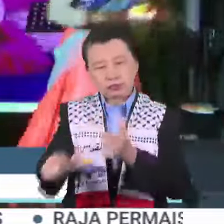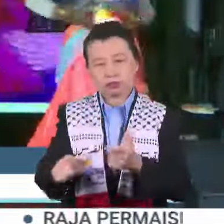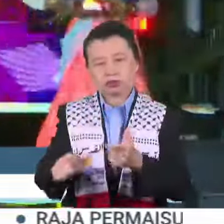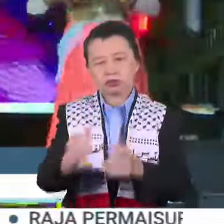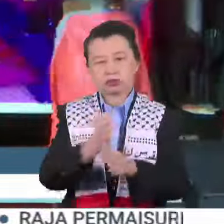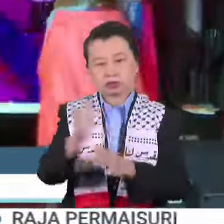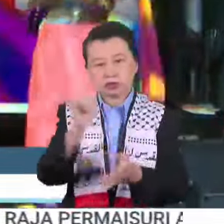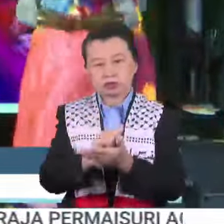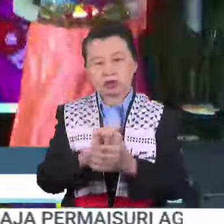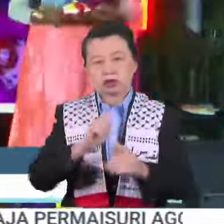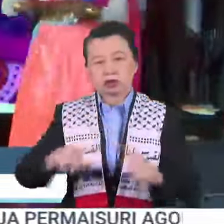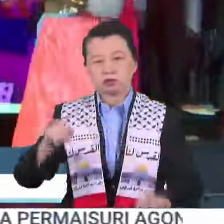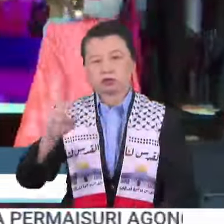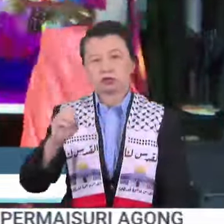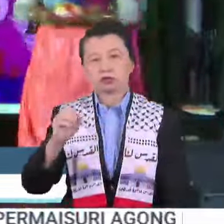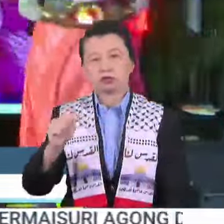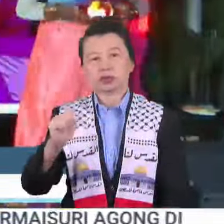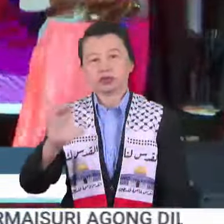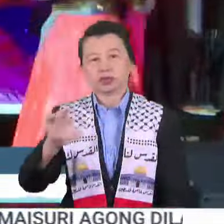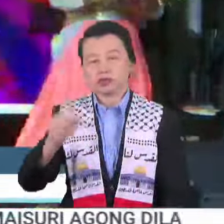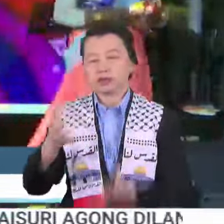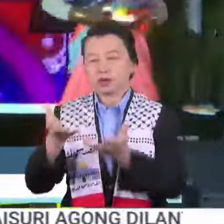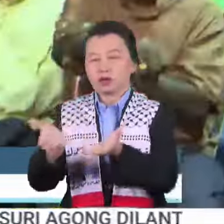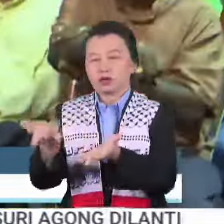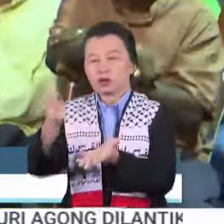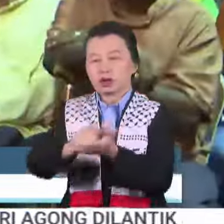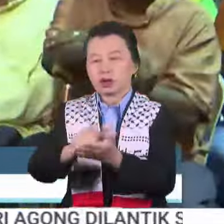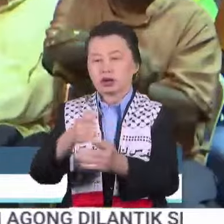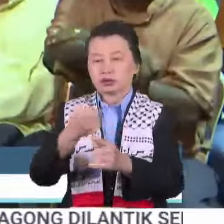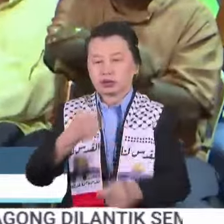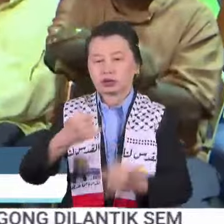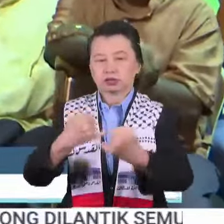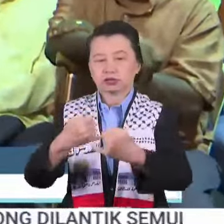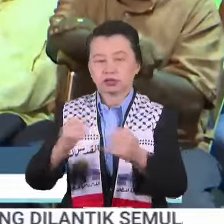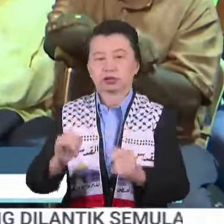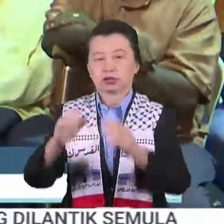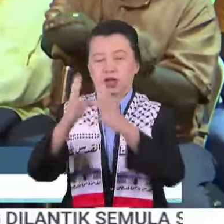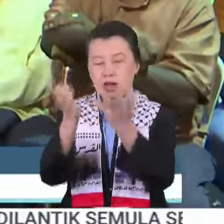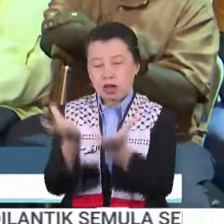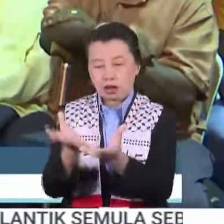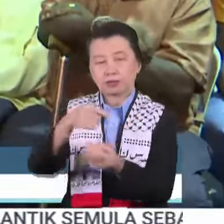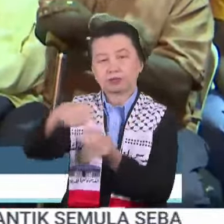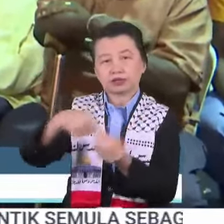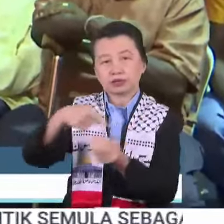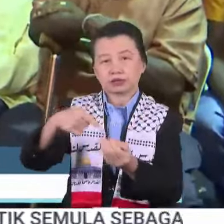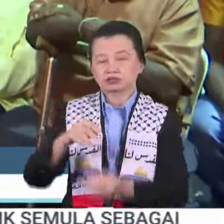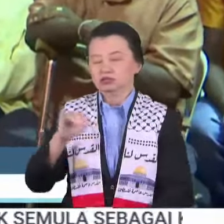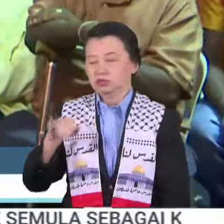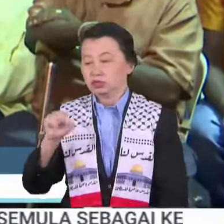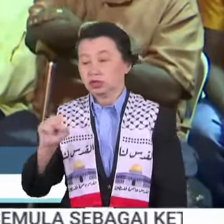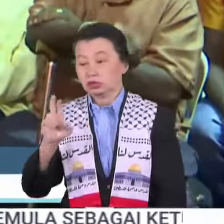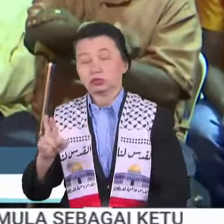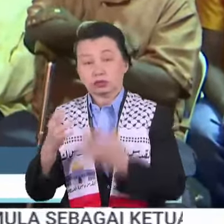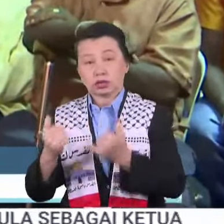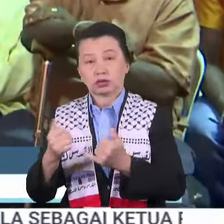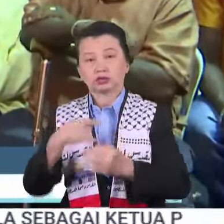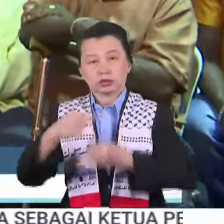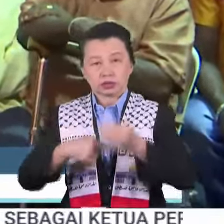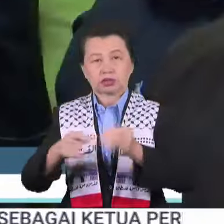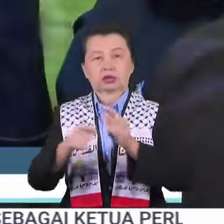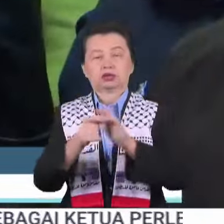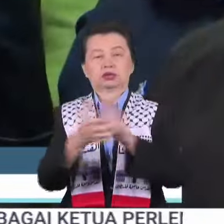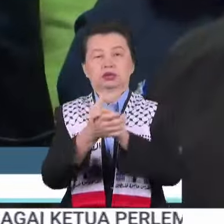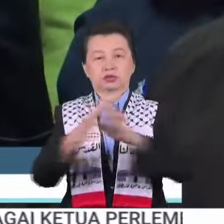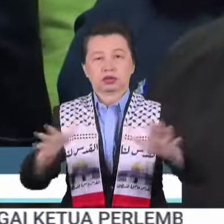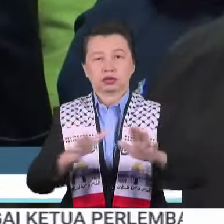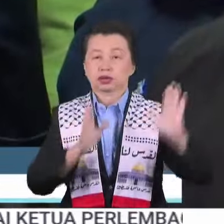namun OSC memerlukan laporan daripada jawatan kuasa sensitif alam sekitar. Isu besarnya di sini ialah isu keselamatan.